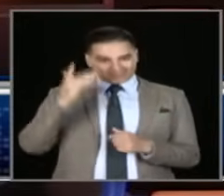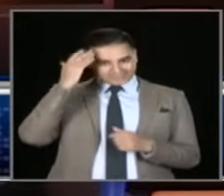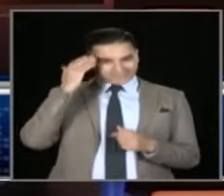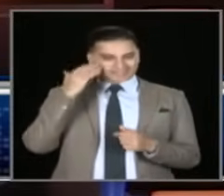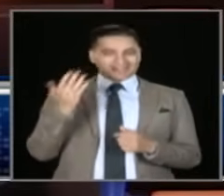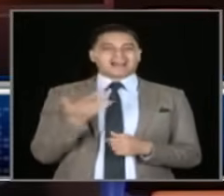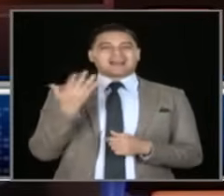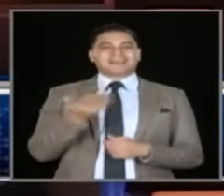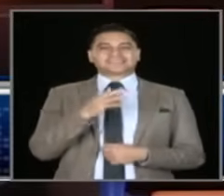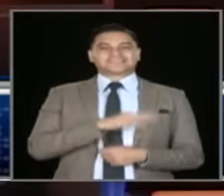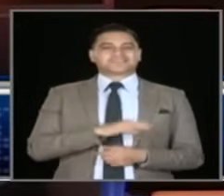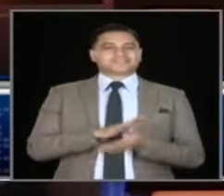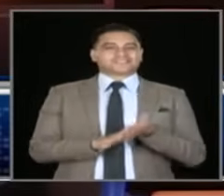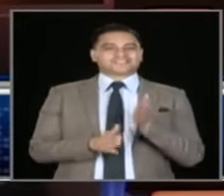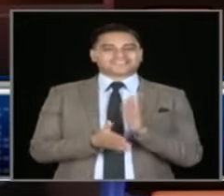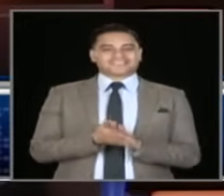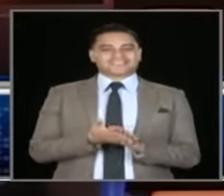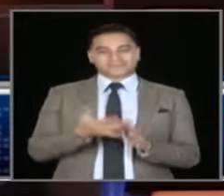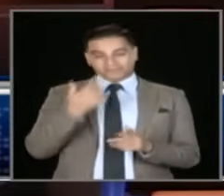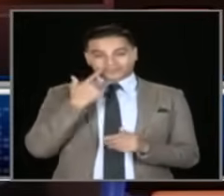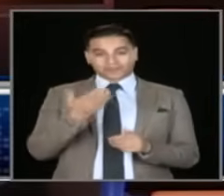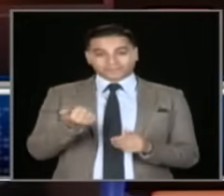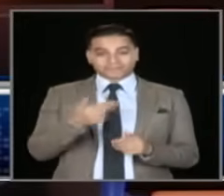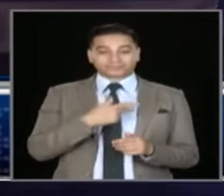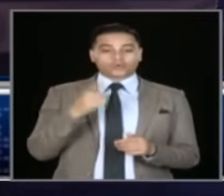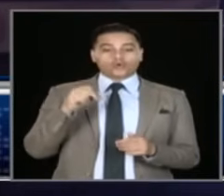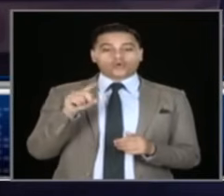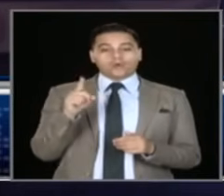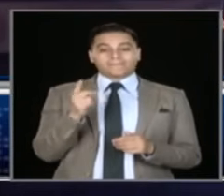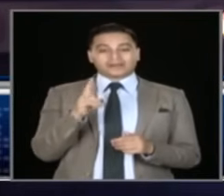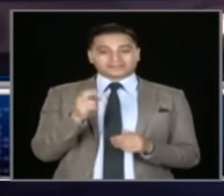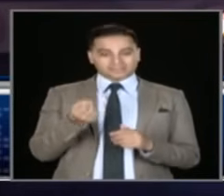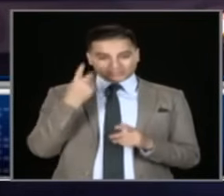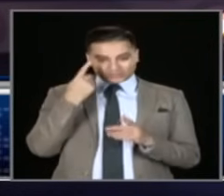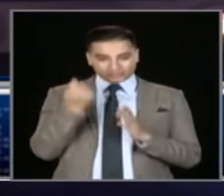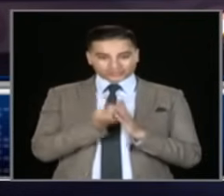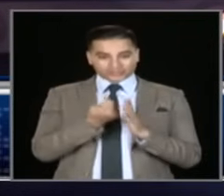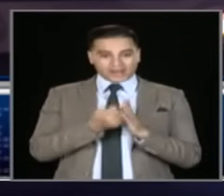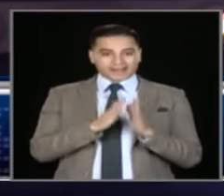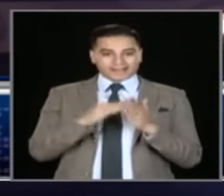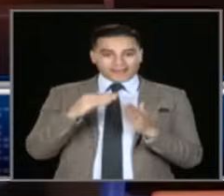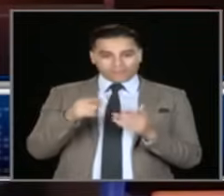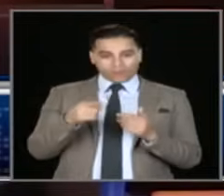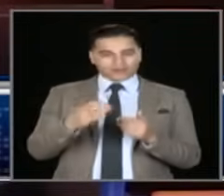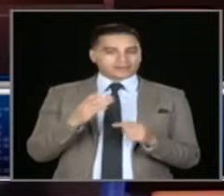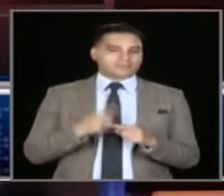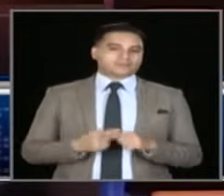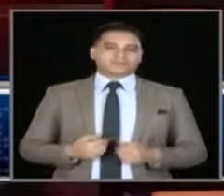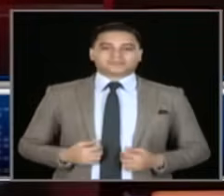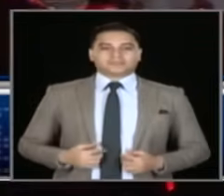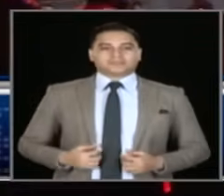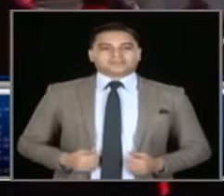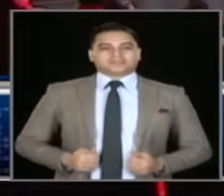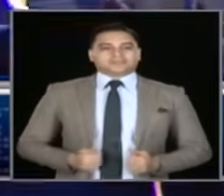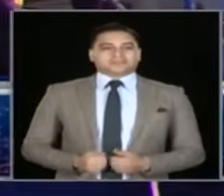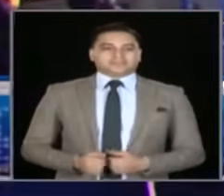أبدا. إجابتك؟ روبرت موزي. روبرت موزي. الباوي إجابة خاطئة. لا ولو كان صح.